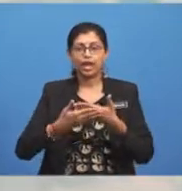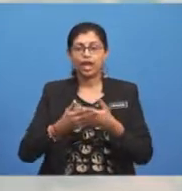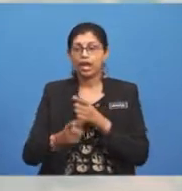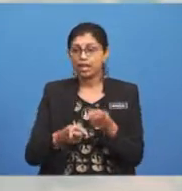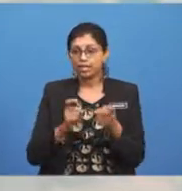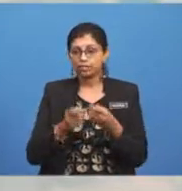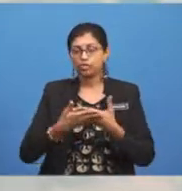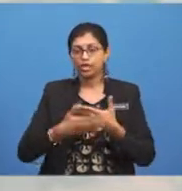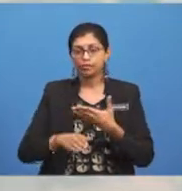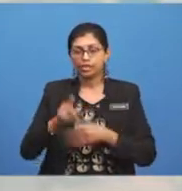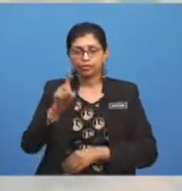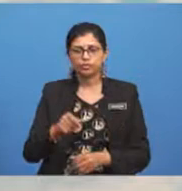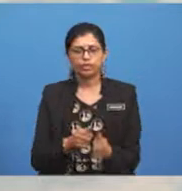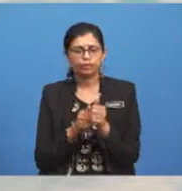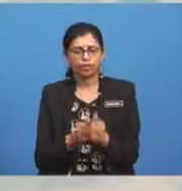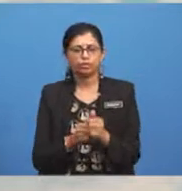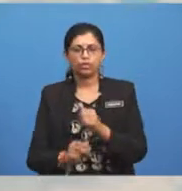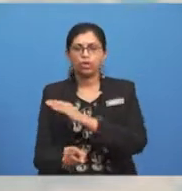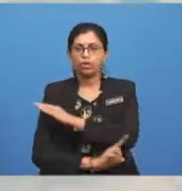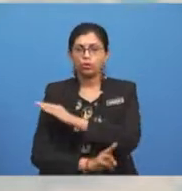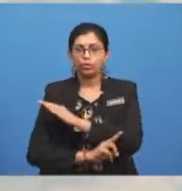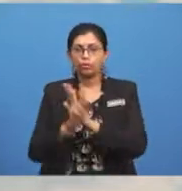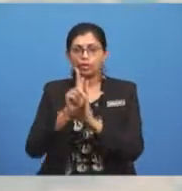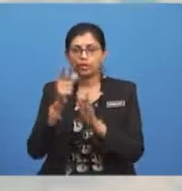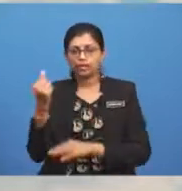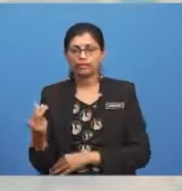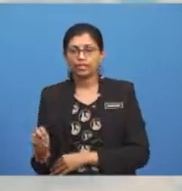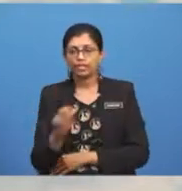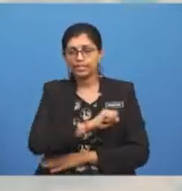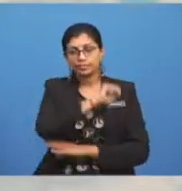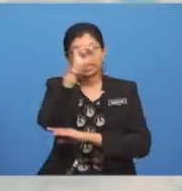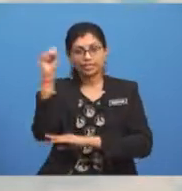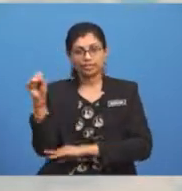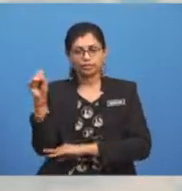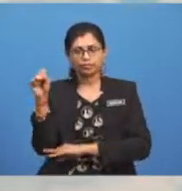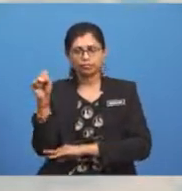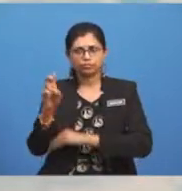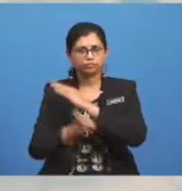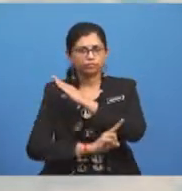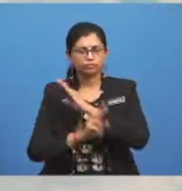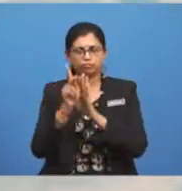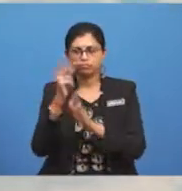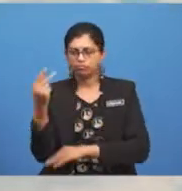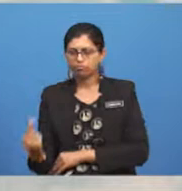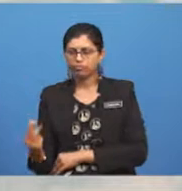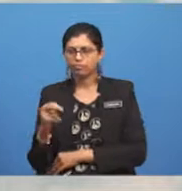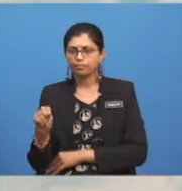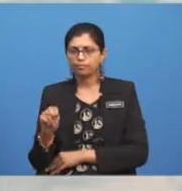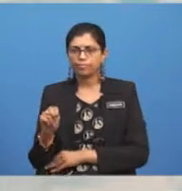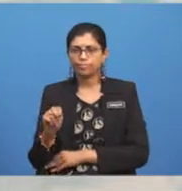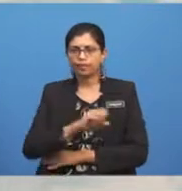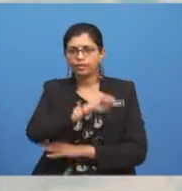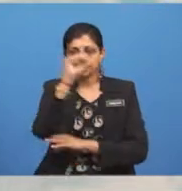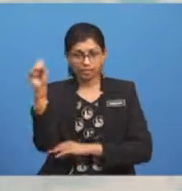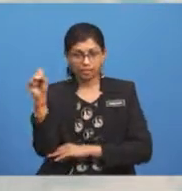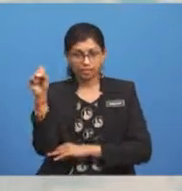kegravitian semesta. Apa itu hukum kegravitian semesta, murid-murid? Ya, nilai F bersamaan